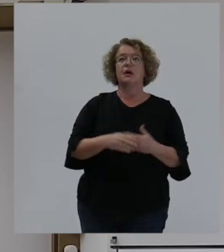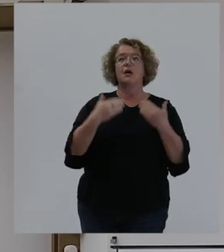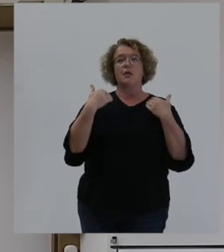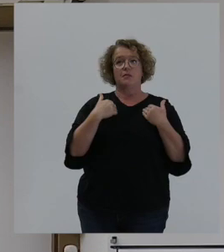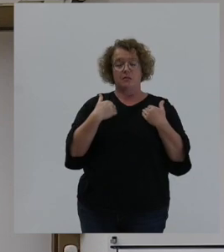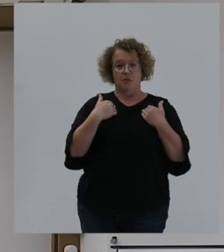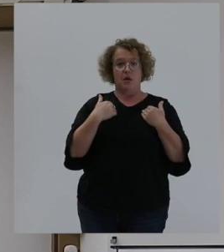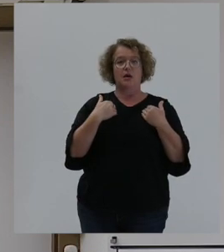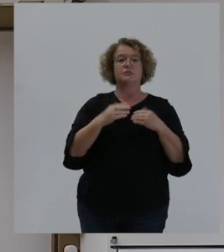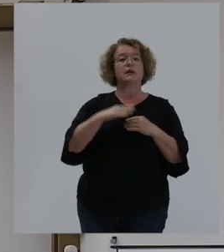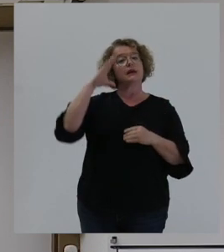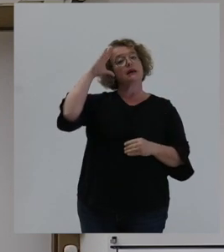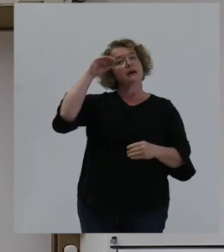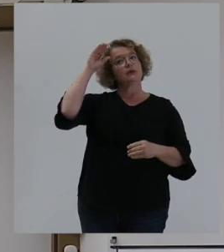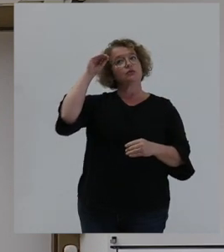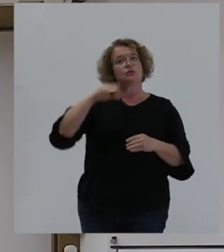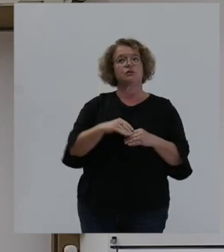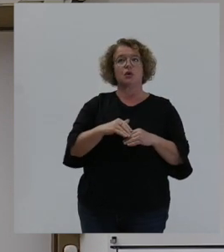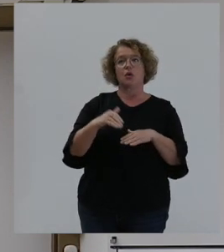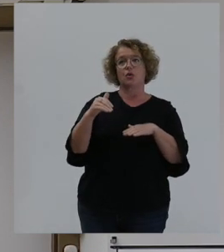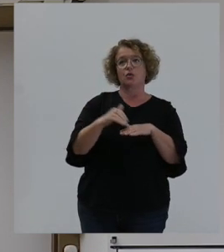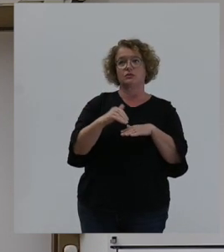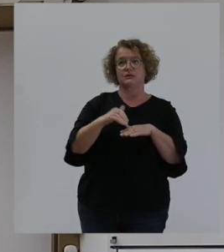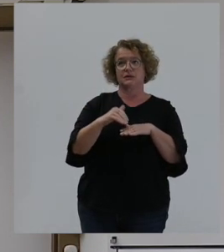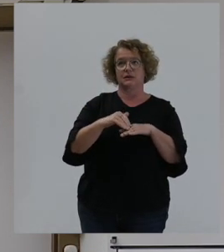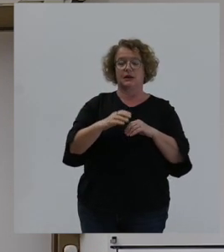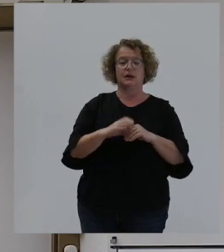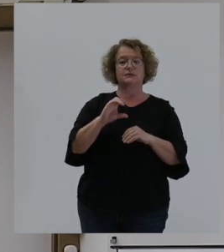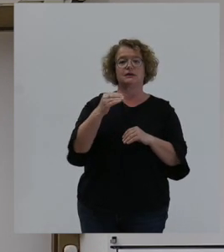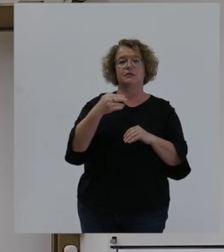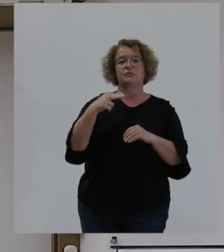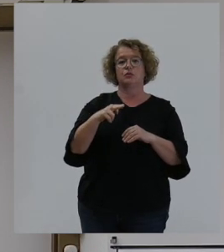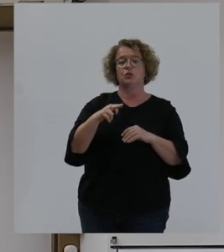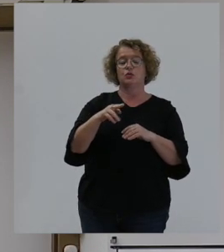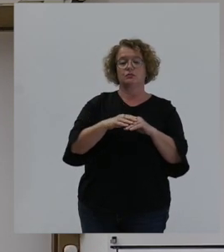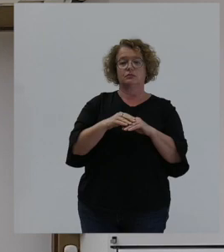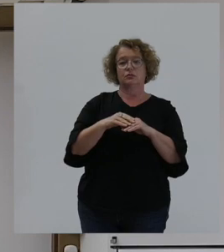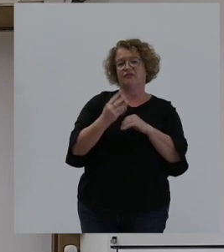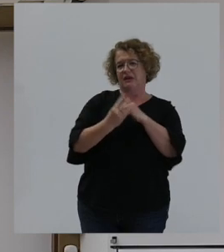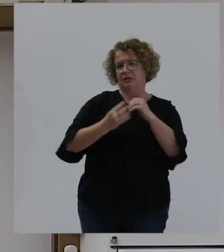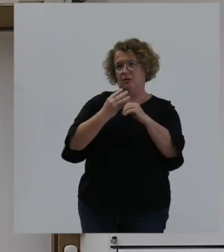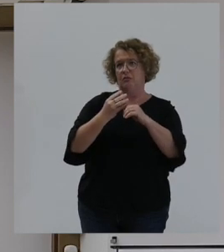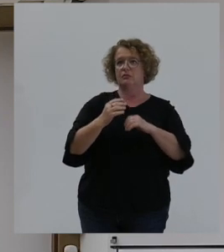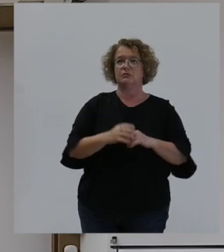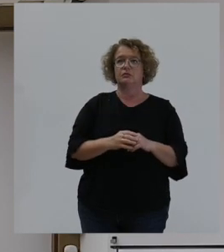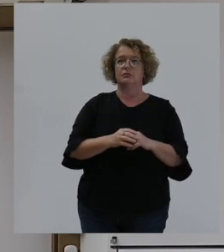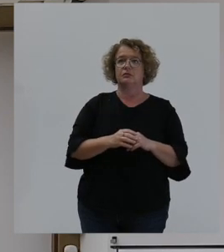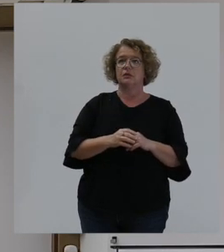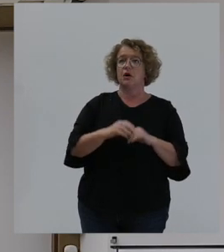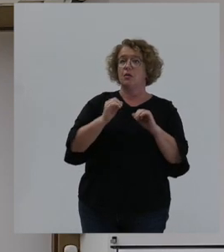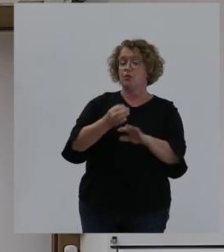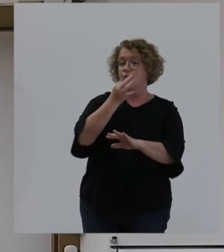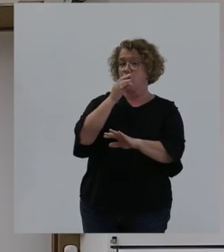Donc, Bouchra Diric, élue étudiante au Conseil de l'UFR Humanité et à la CEVU depuis 4 ans. La question, on pourrait l'aborder